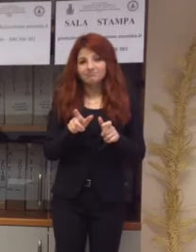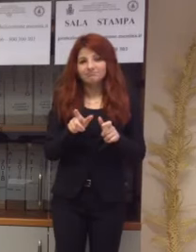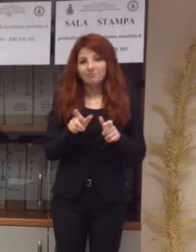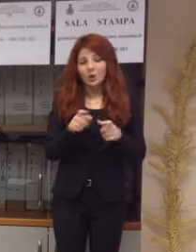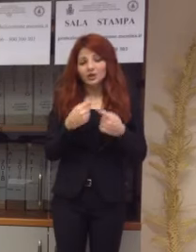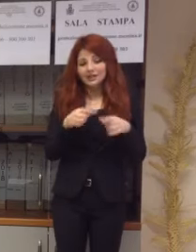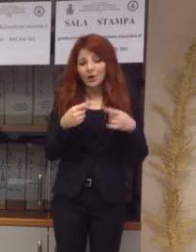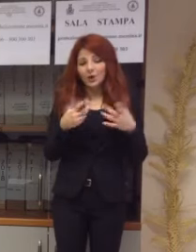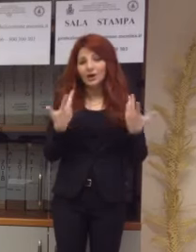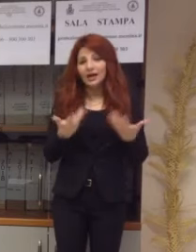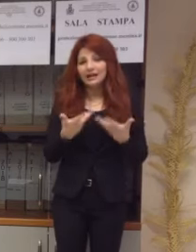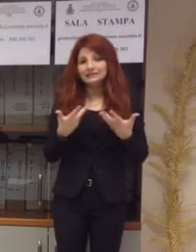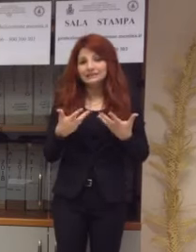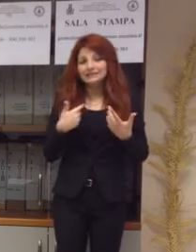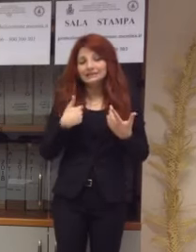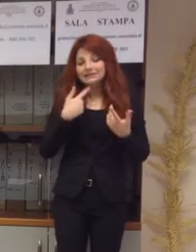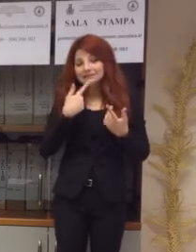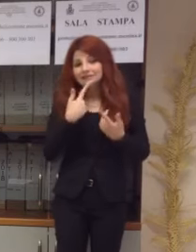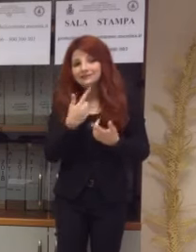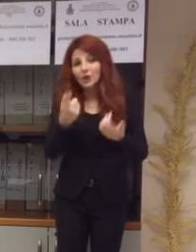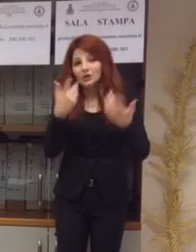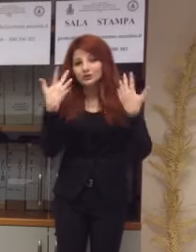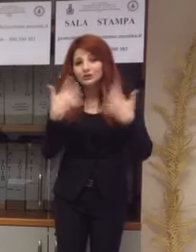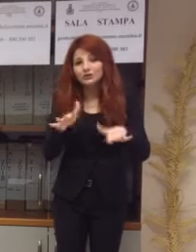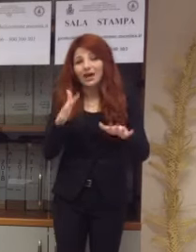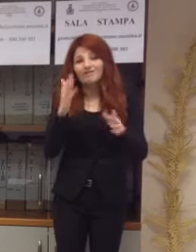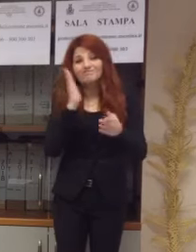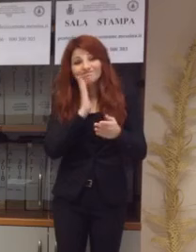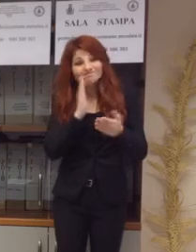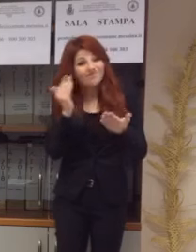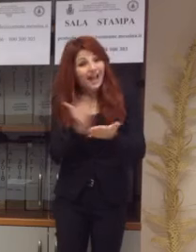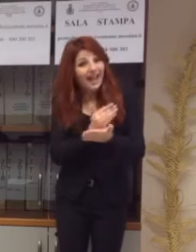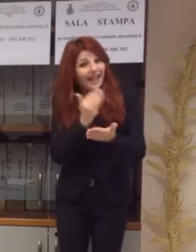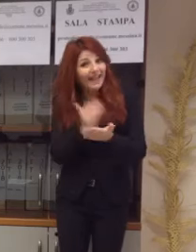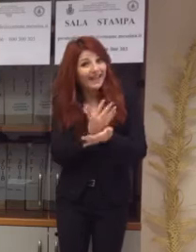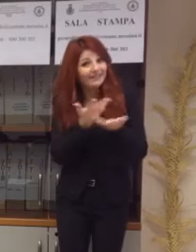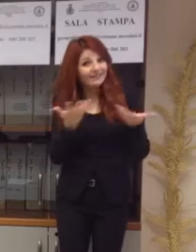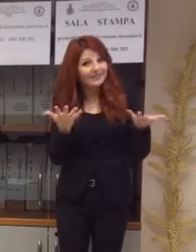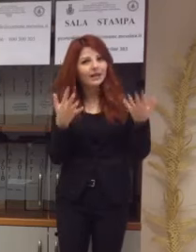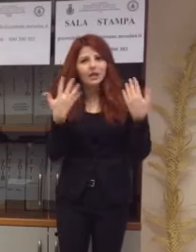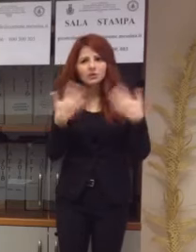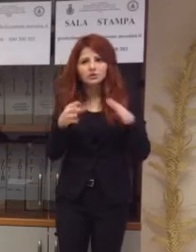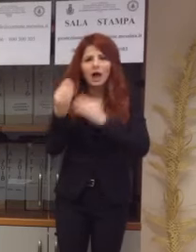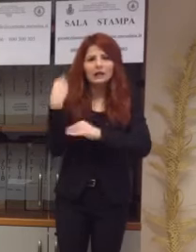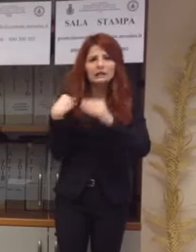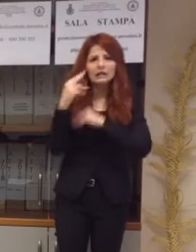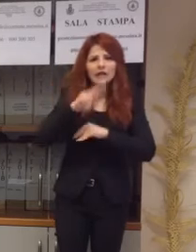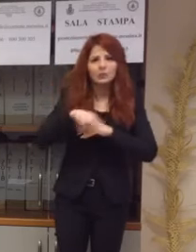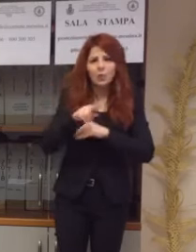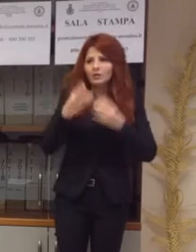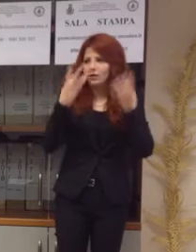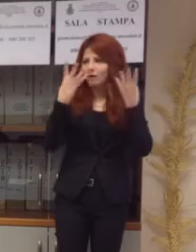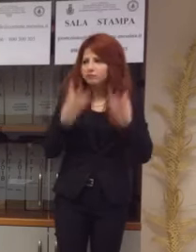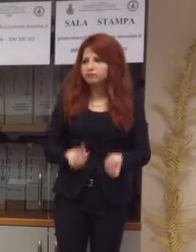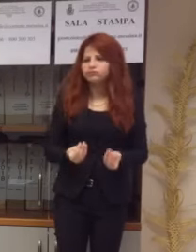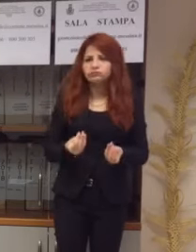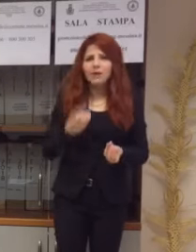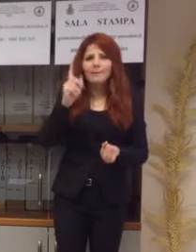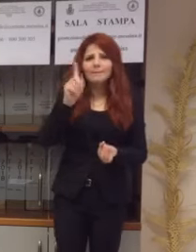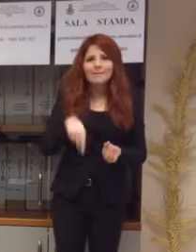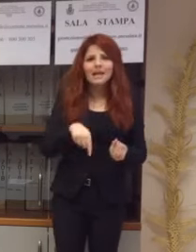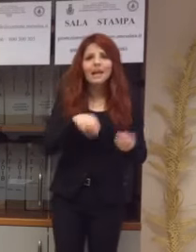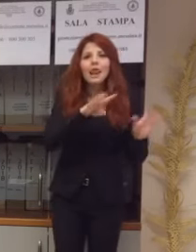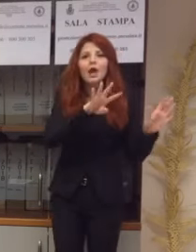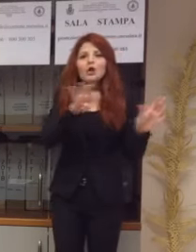ad evitare. E infatti erano arrivate qualche 400 richieste d'annullamento. Siamo salite. A quanto siamo con le richieste d'annullamento? Siamo a